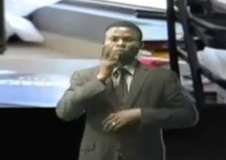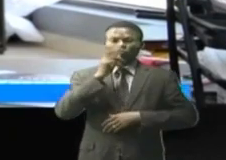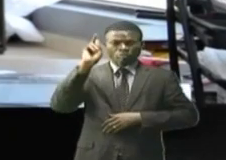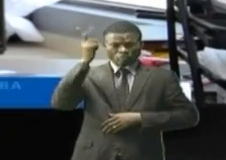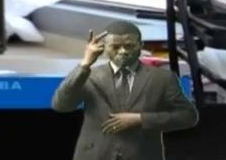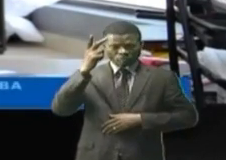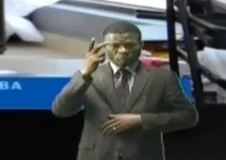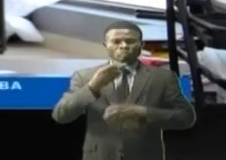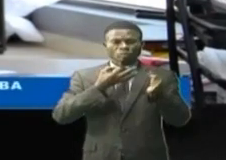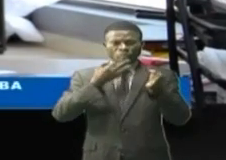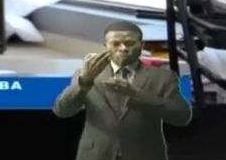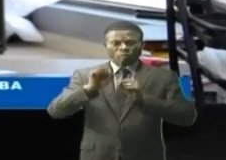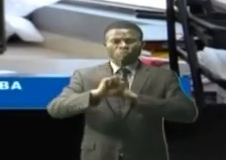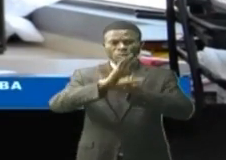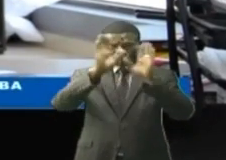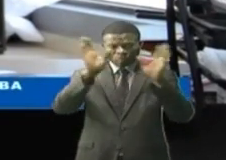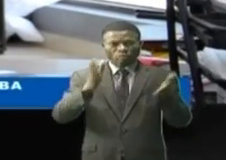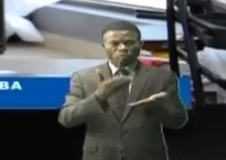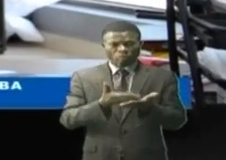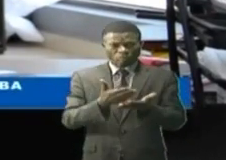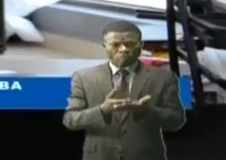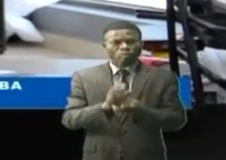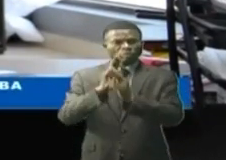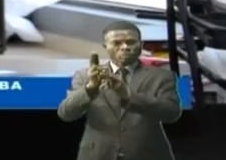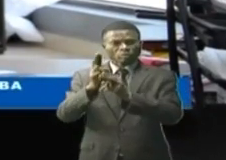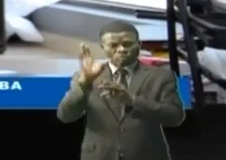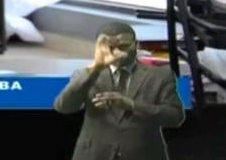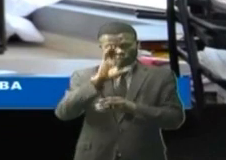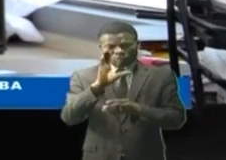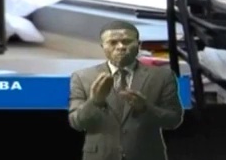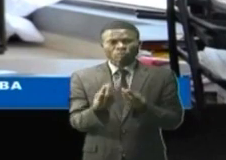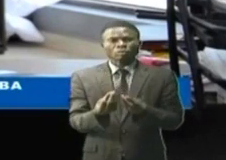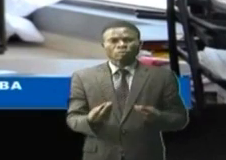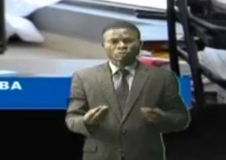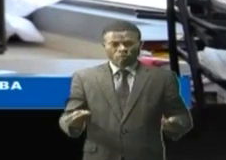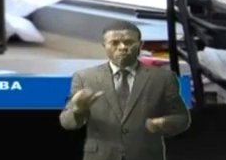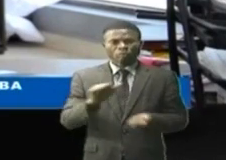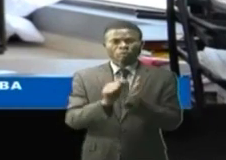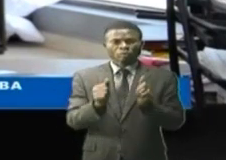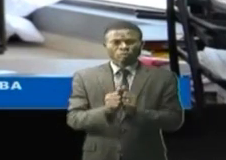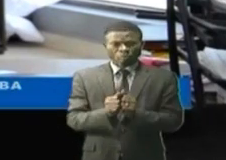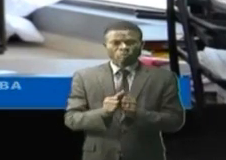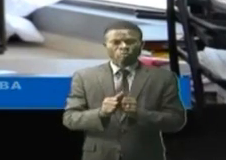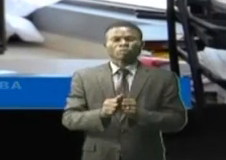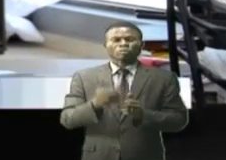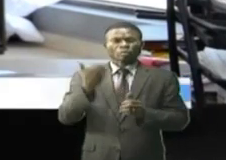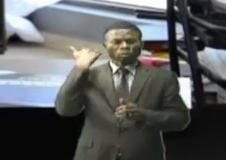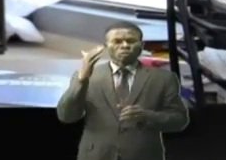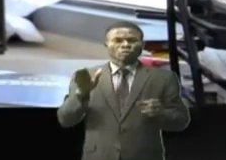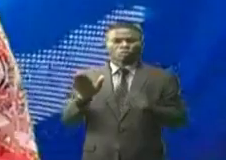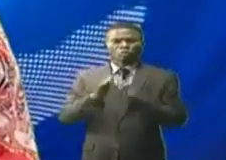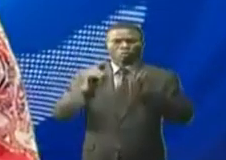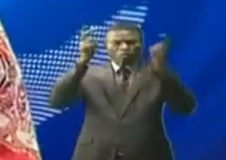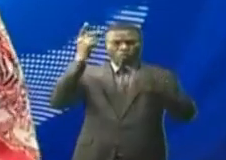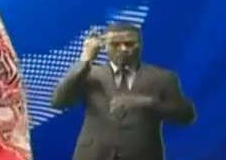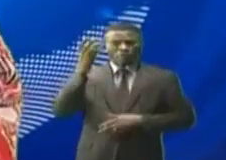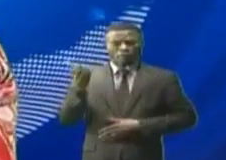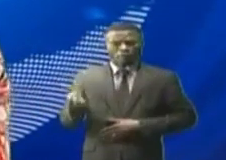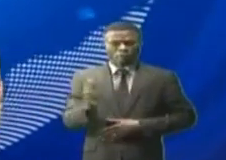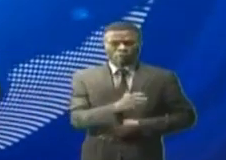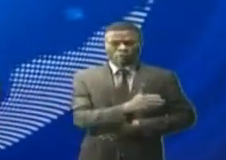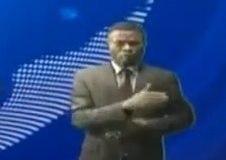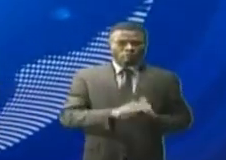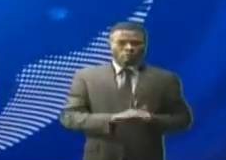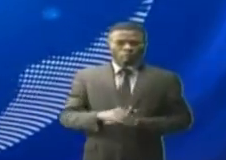tableau assez clair pour pouvoir trouver une solution inhérente à la question.